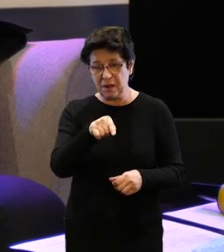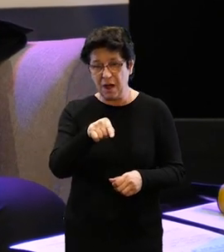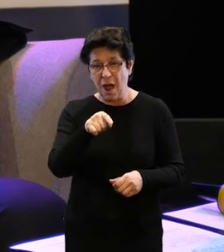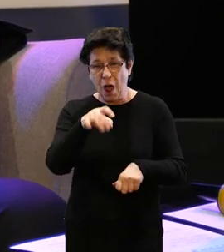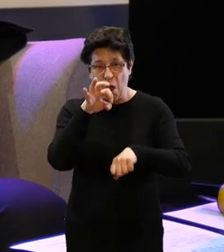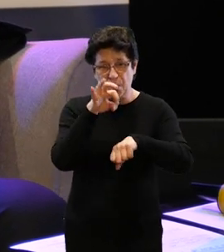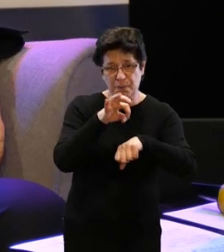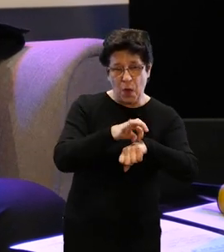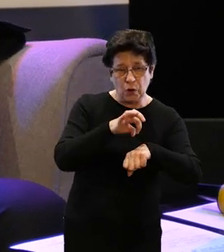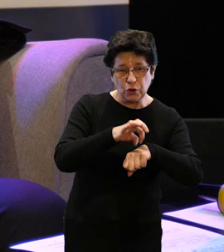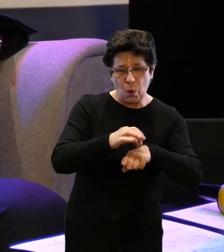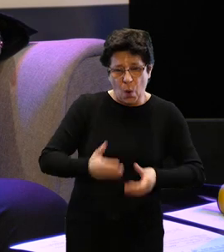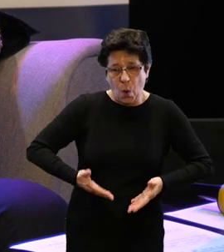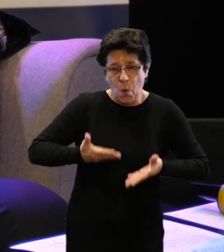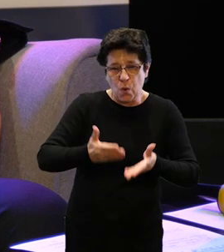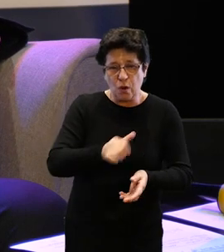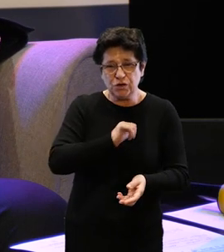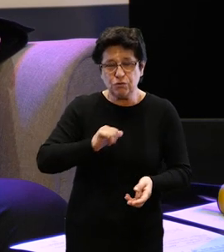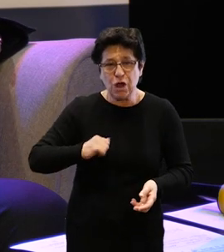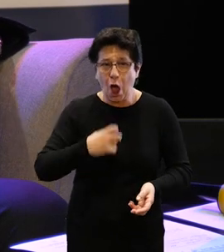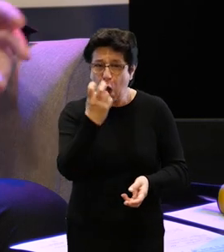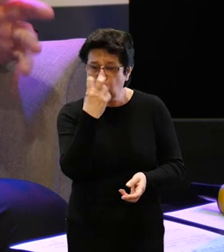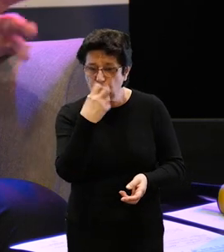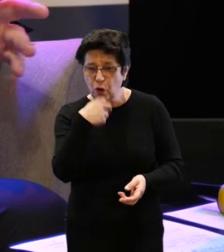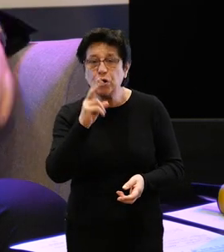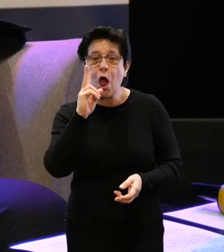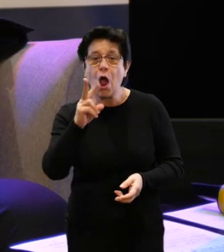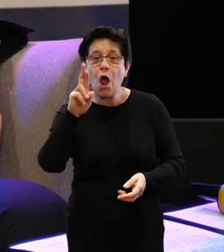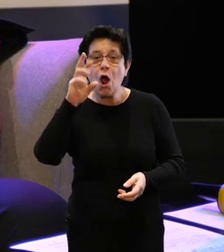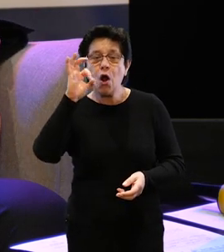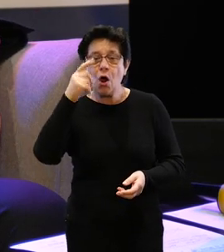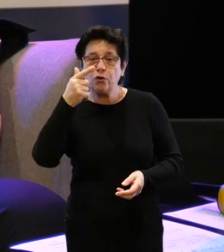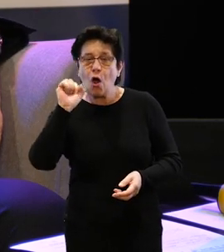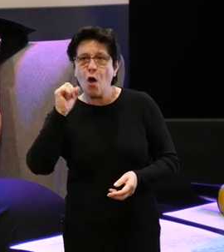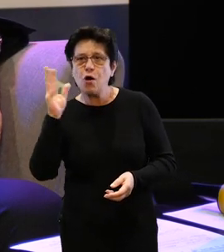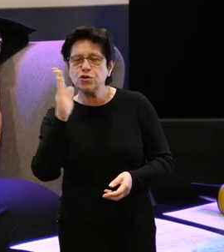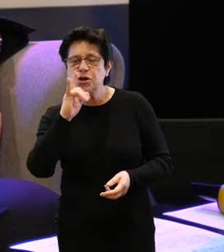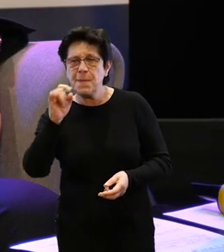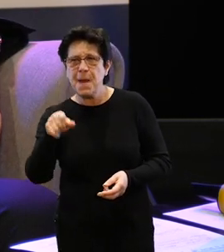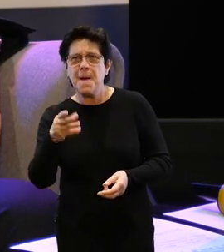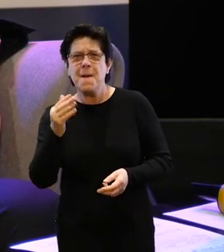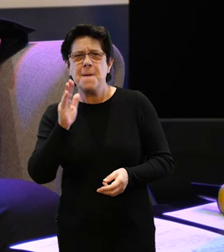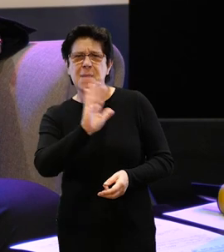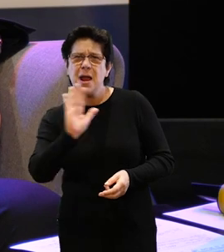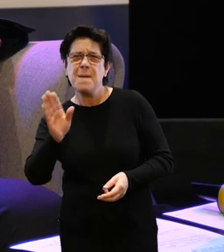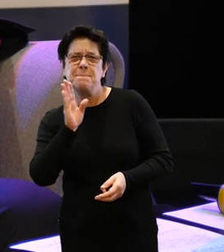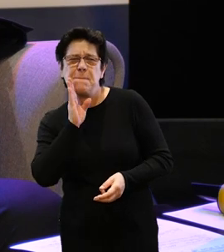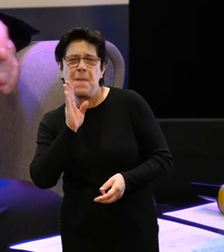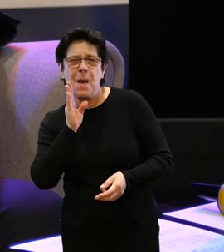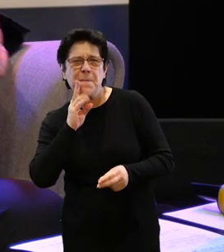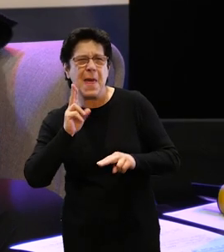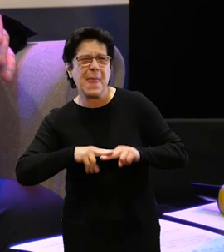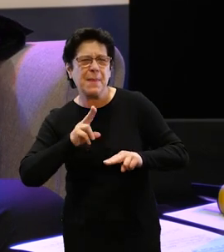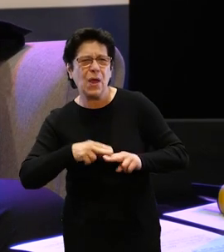doktor Stanisław polewski urodził się w Krotoszynie byli w podobnych latach mieli daty urodzenia